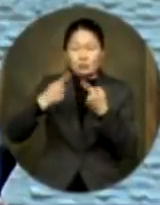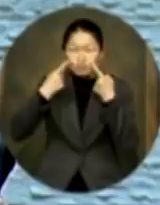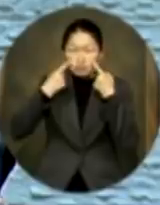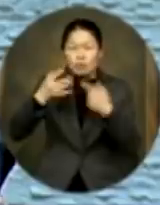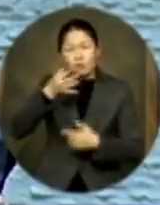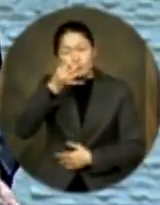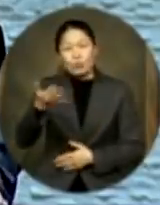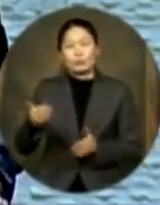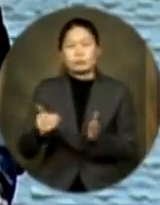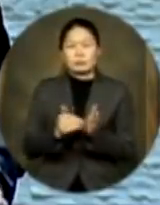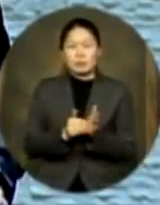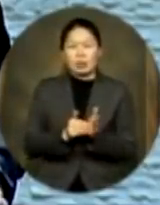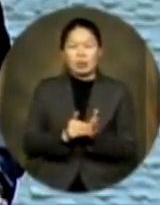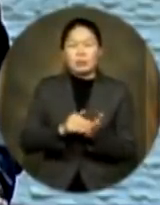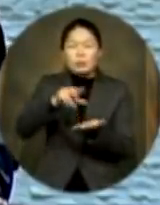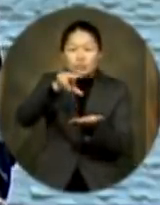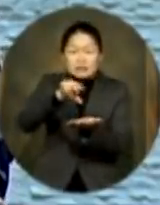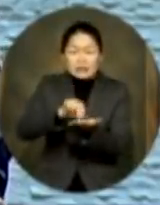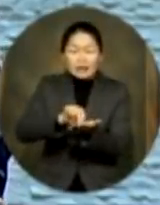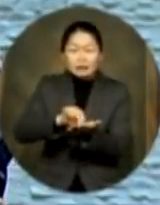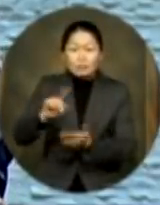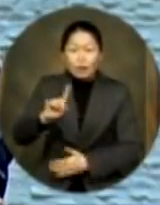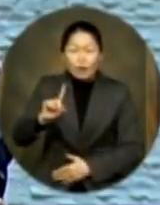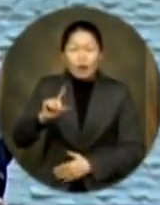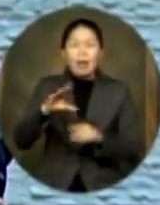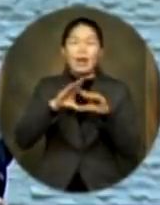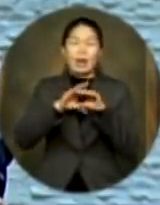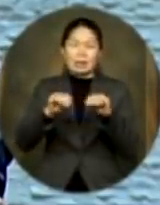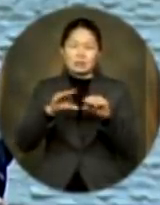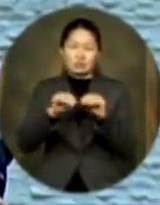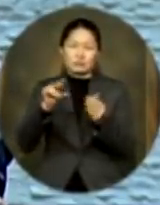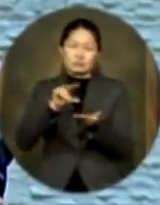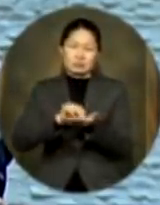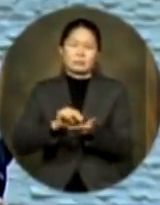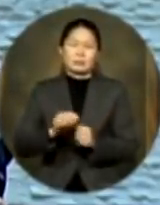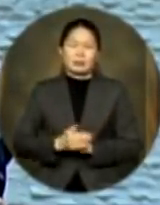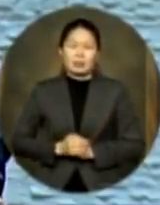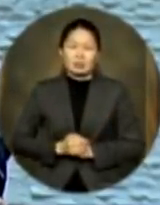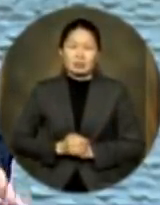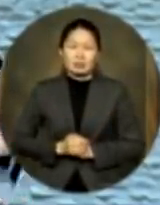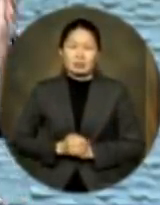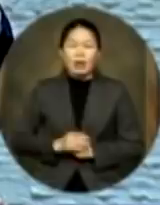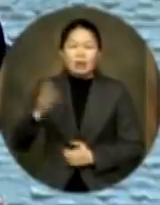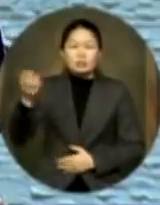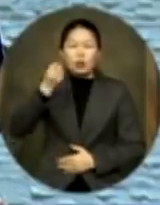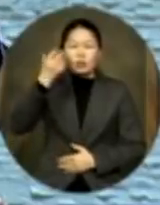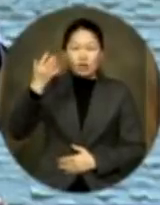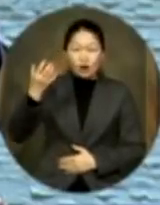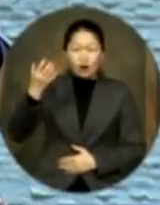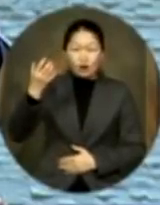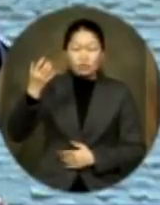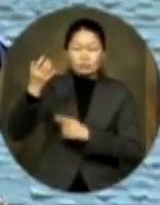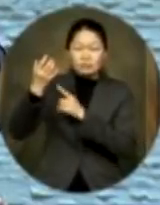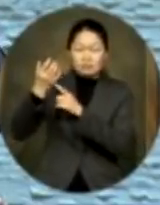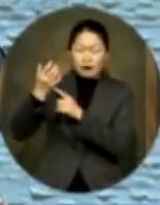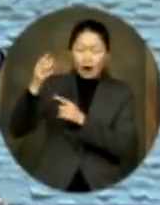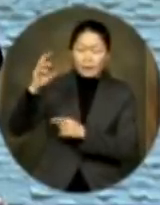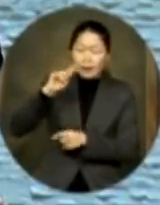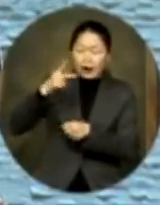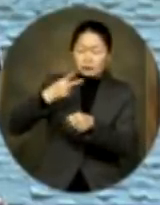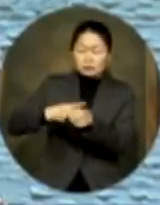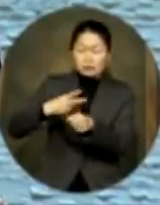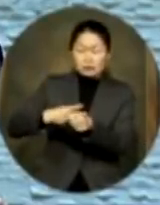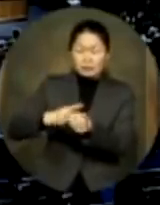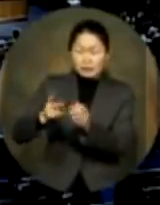주신 겁니다 근데 문제는 해석이 문제였어요 성령님께서 사도 바울이